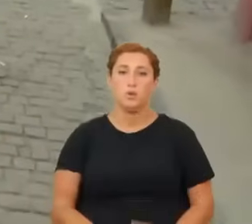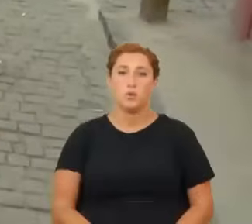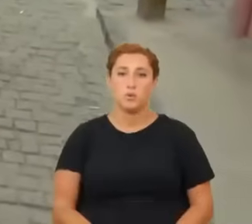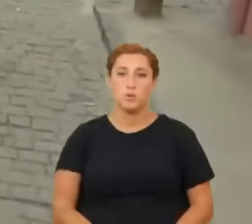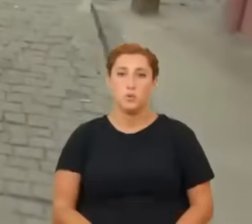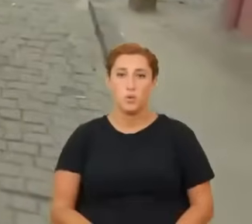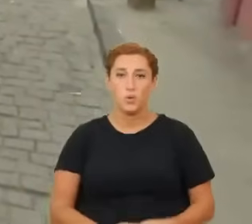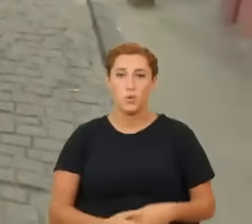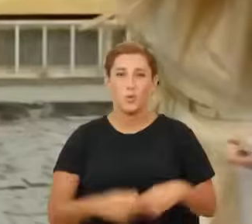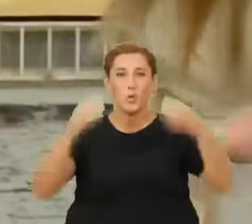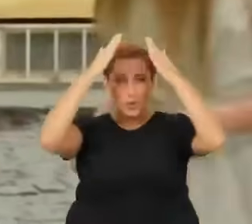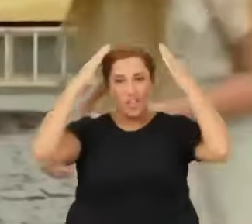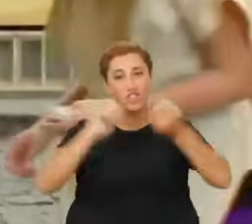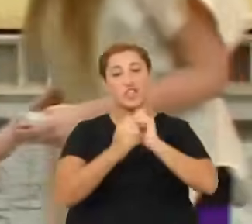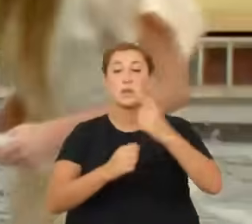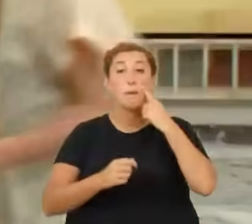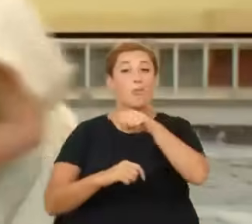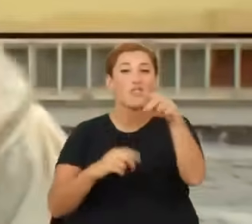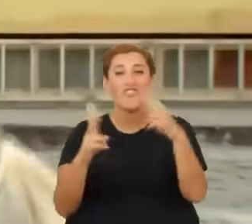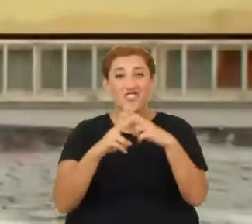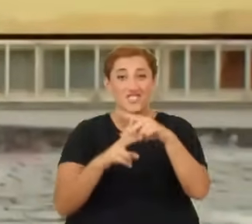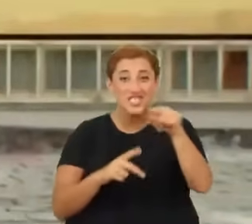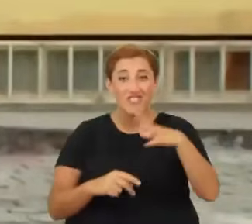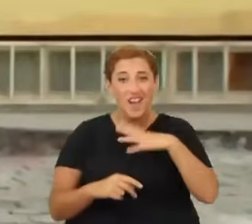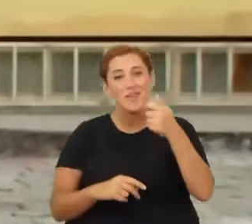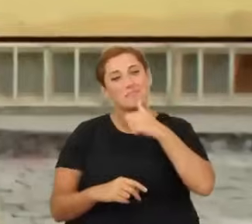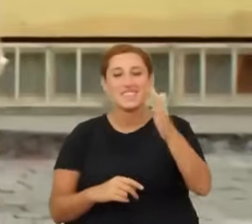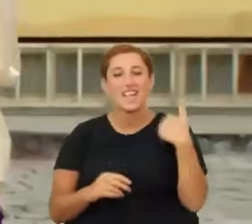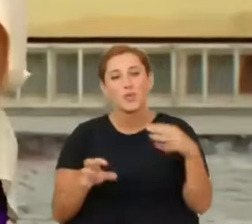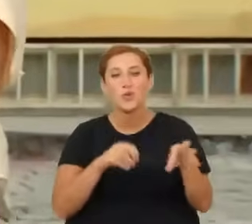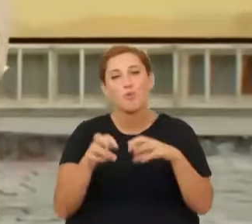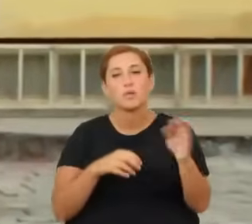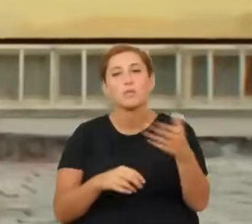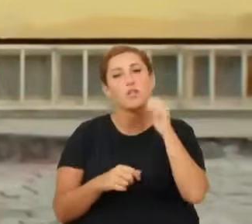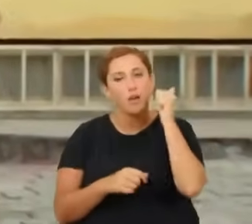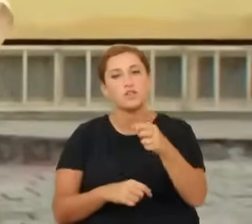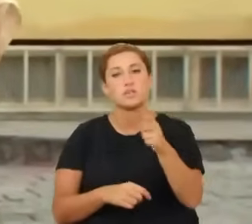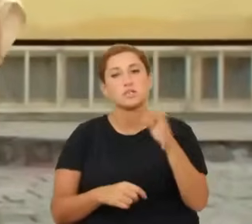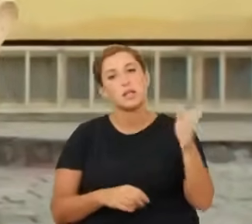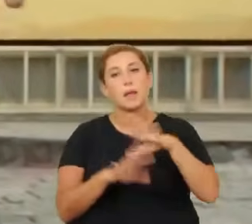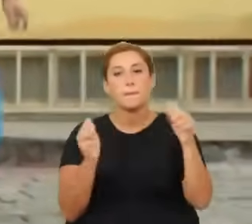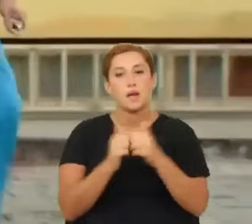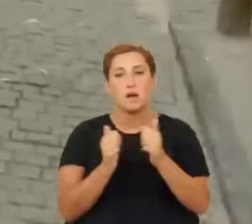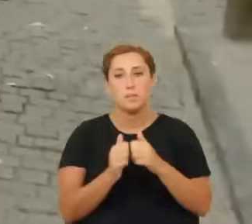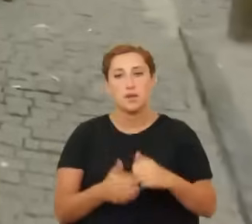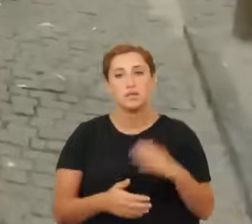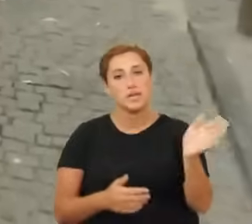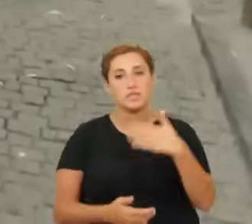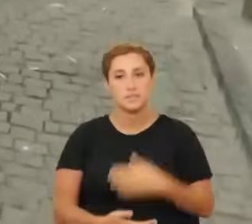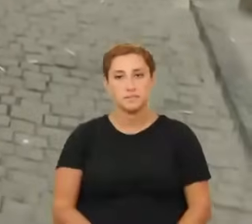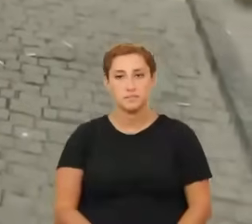Külahları değiştiriz ha. Abicim gel, siz de toplayın. Bak, böyle fişler var ya. Gel, gel topla abicim. Bravo. Aferin size. Hadi hep beraber.